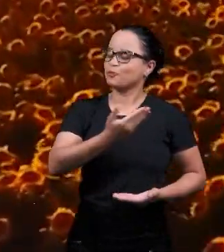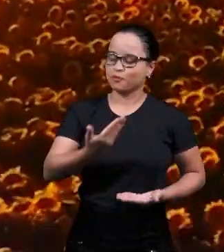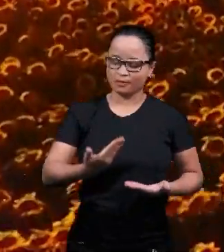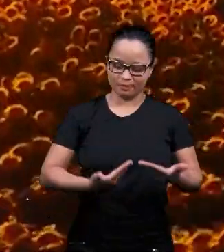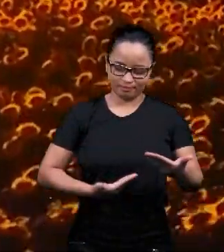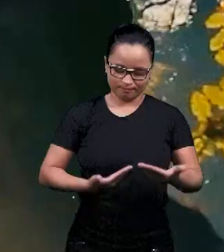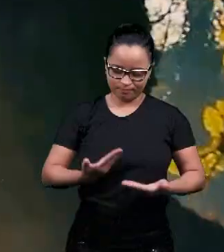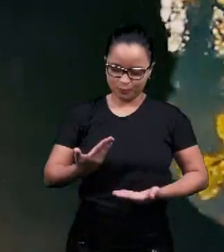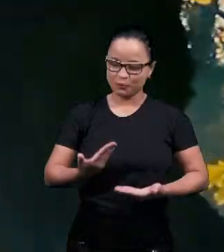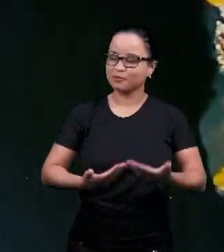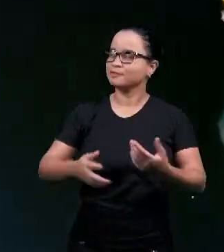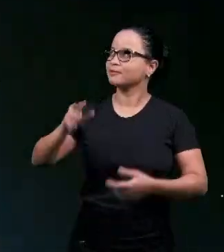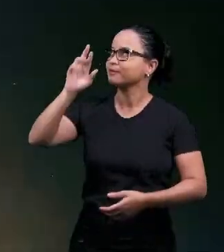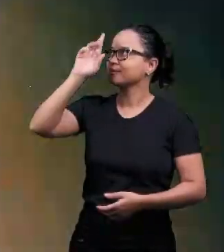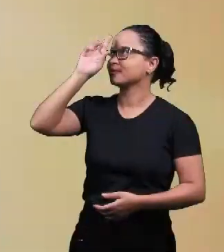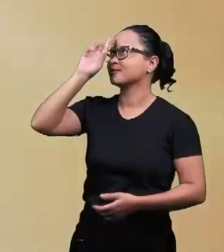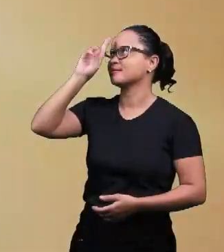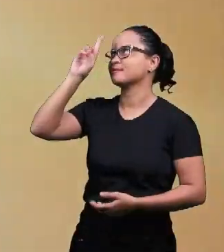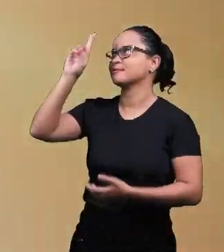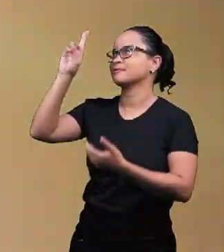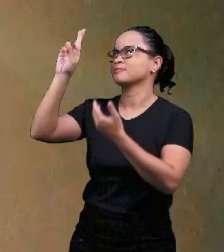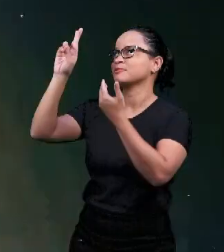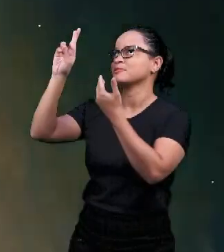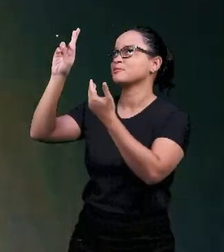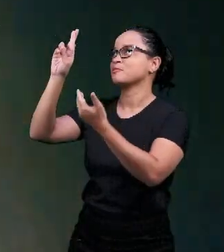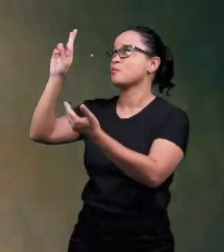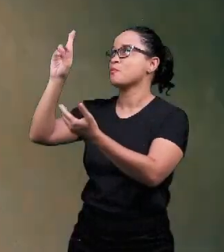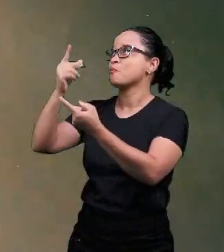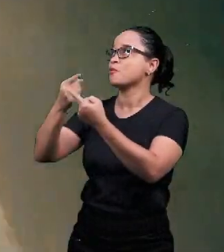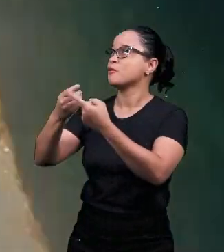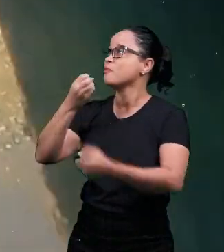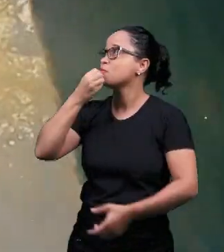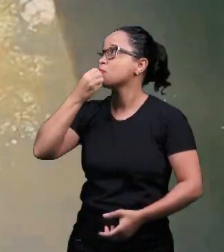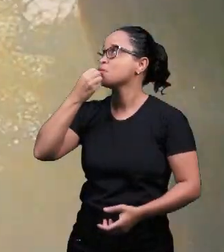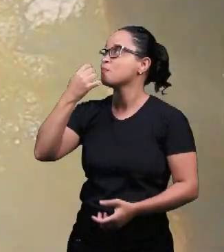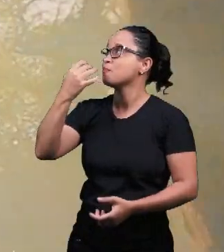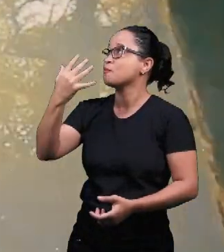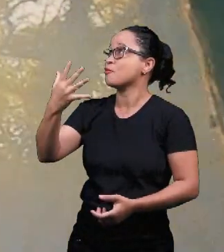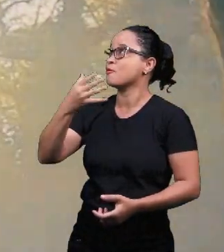Приди и посети церковь твою, благословенный Спаситель.